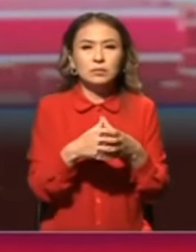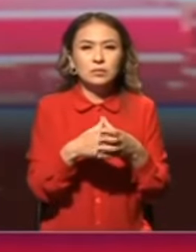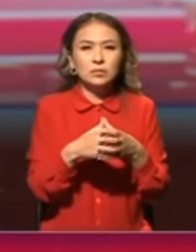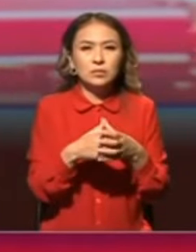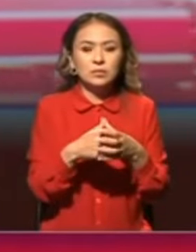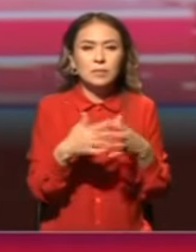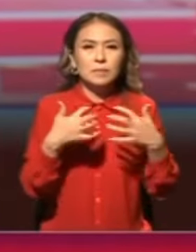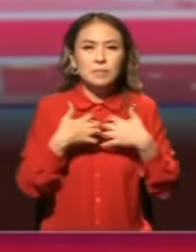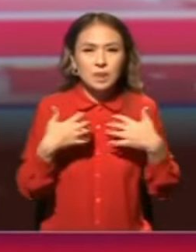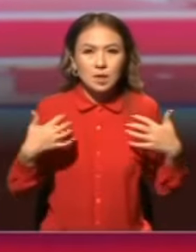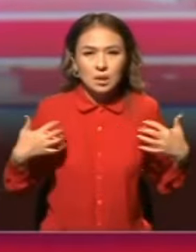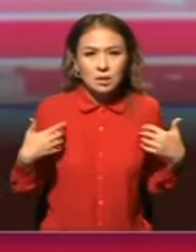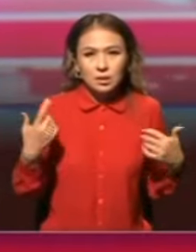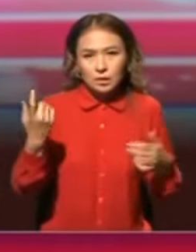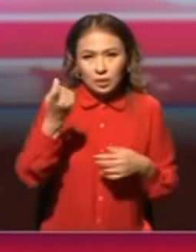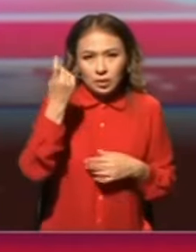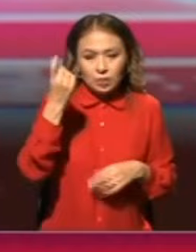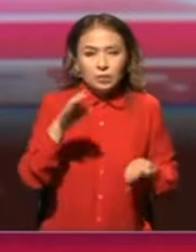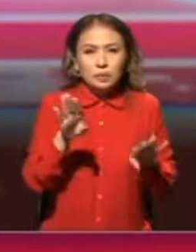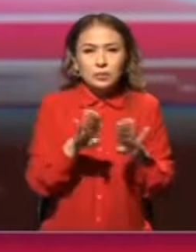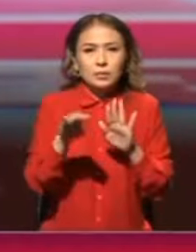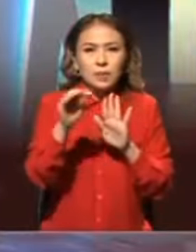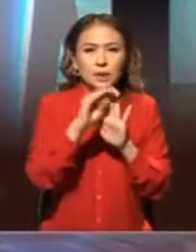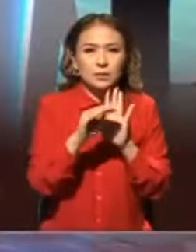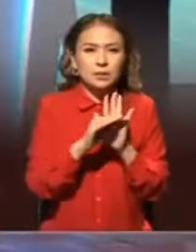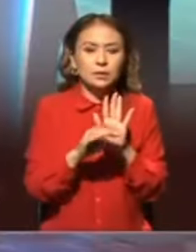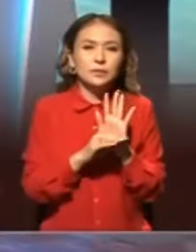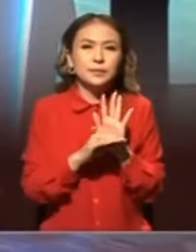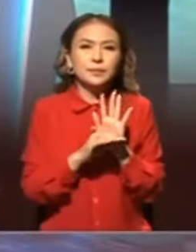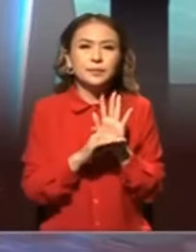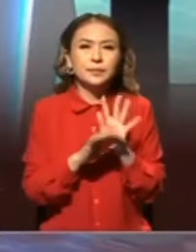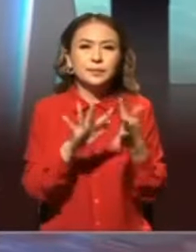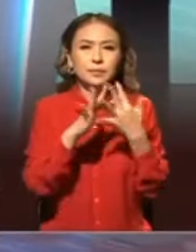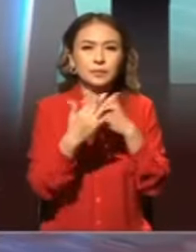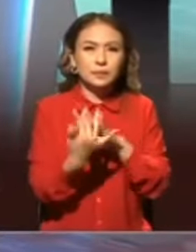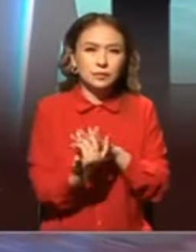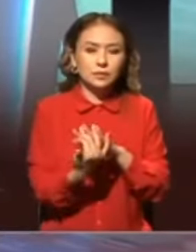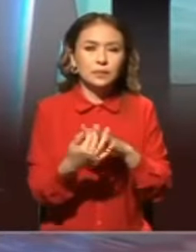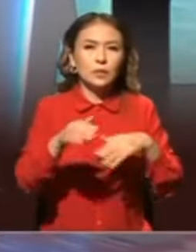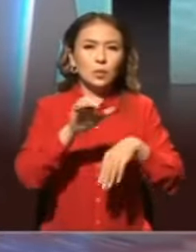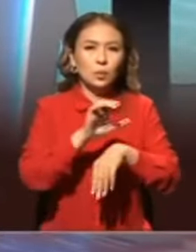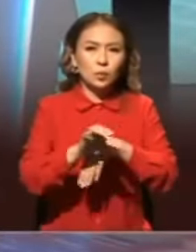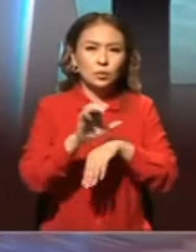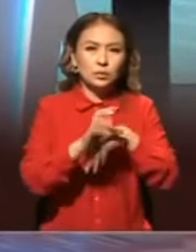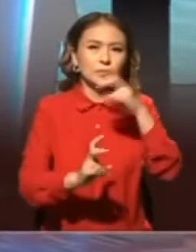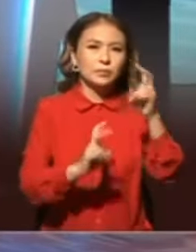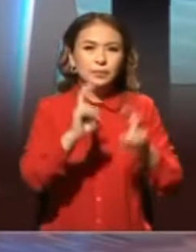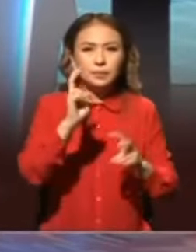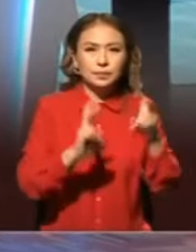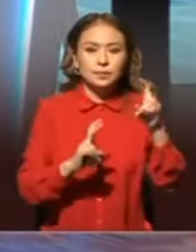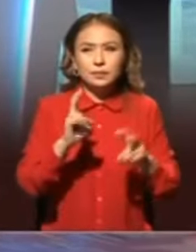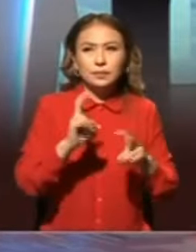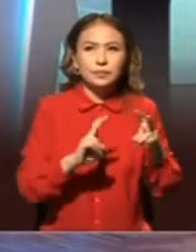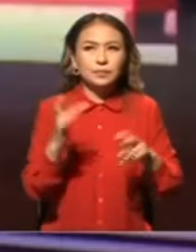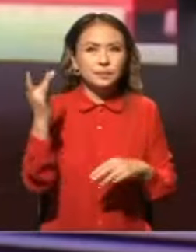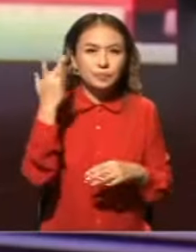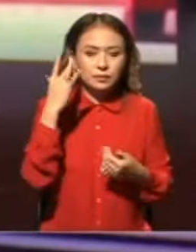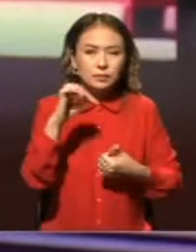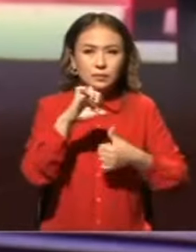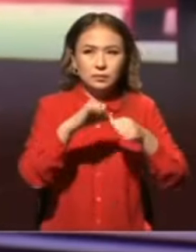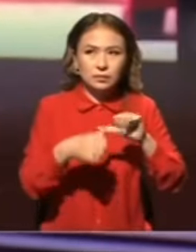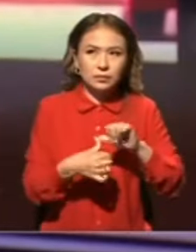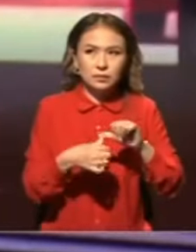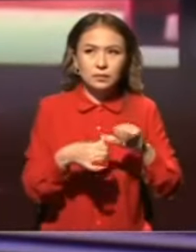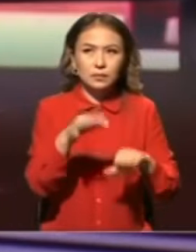мал шаруашылығынан бағытталғанмен мынау ауылдағы өндіріс көлемі мынау жүйелі түрде түспегеннен кейін